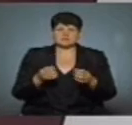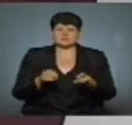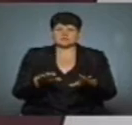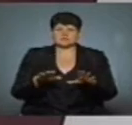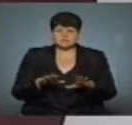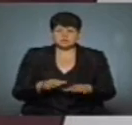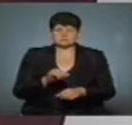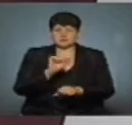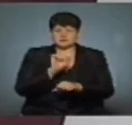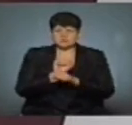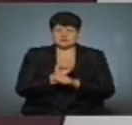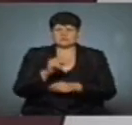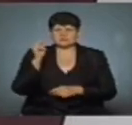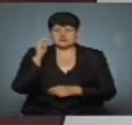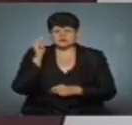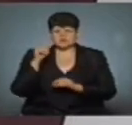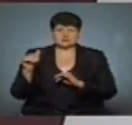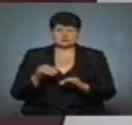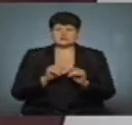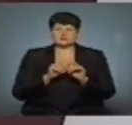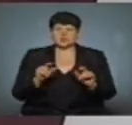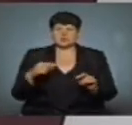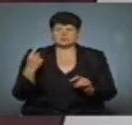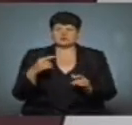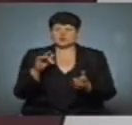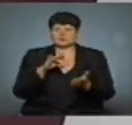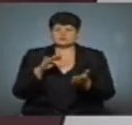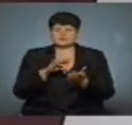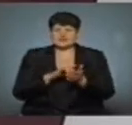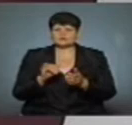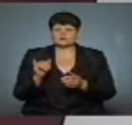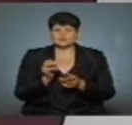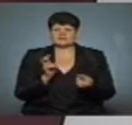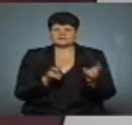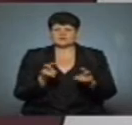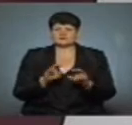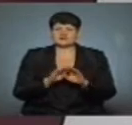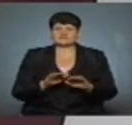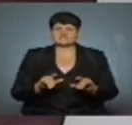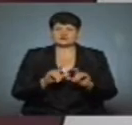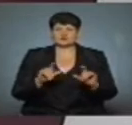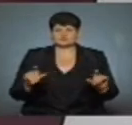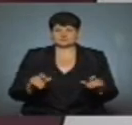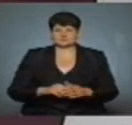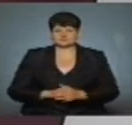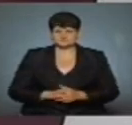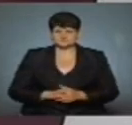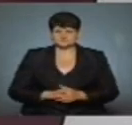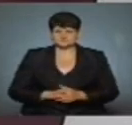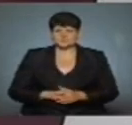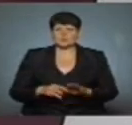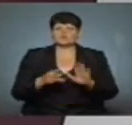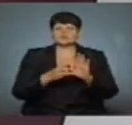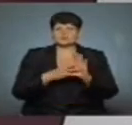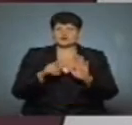рішення припинити навчальний процес у школах обласного центру, а також відвідування садочків, розповіла Ольга Похиляк. У 8 людей